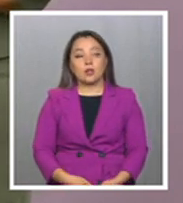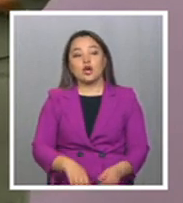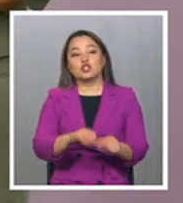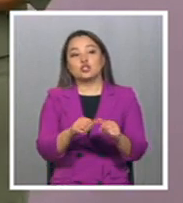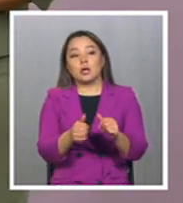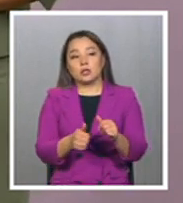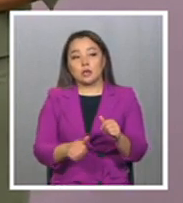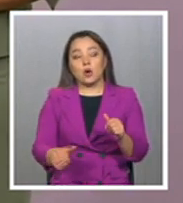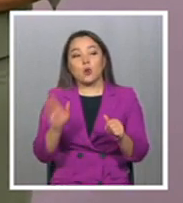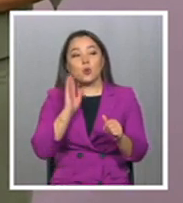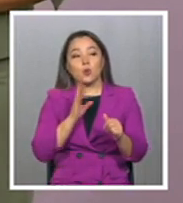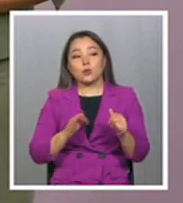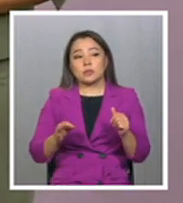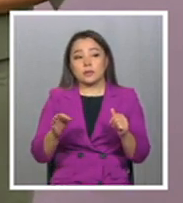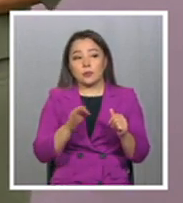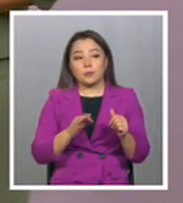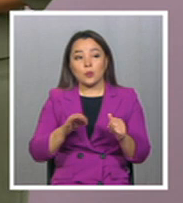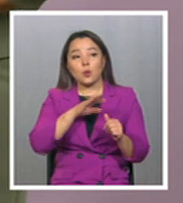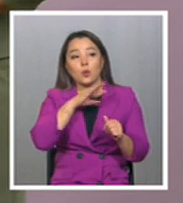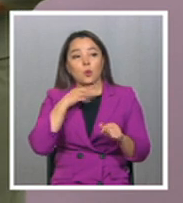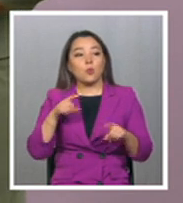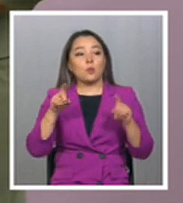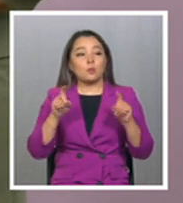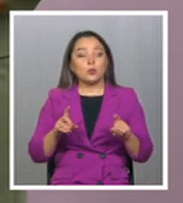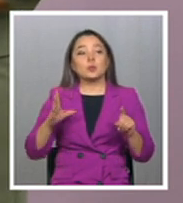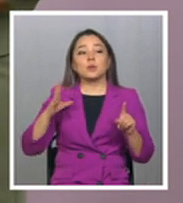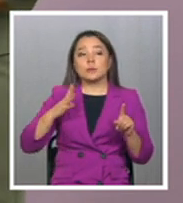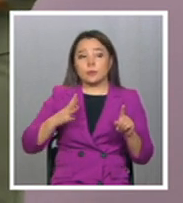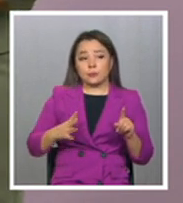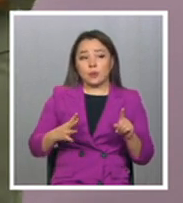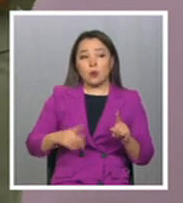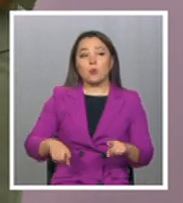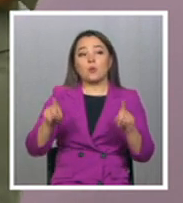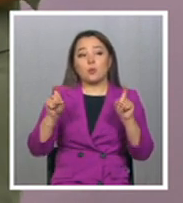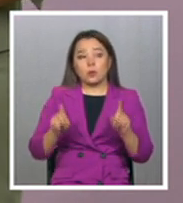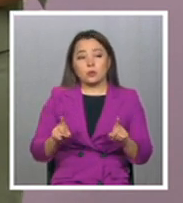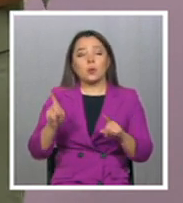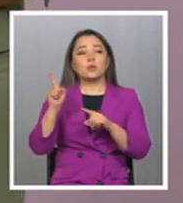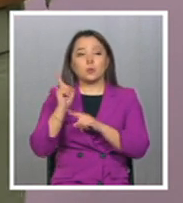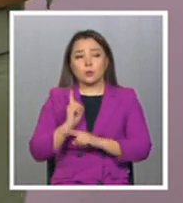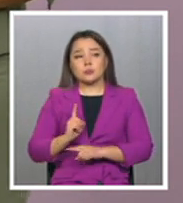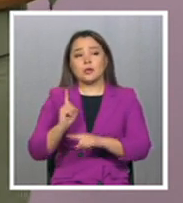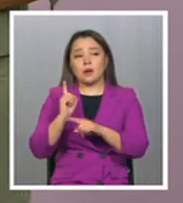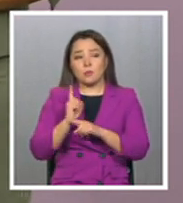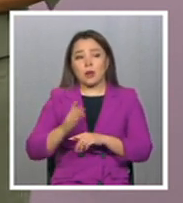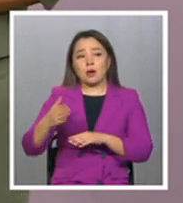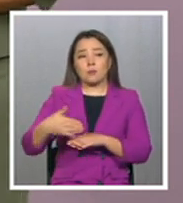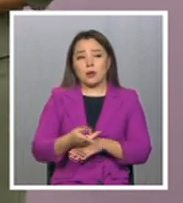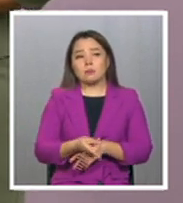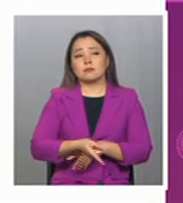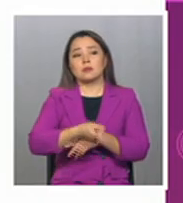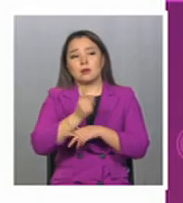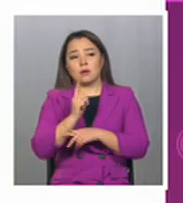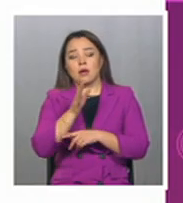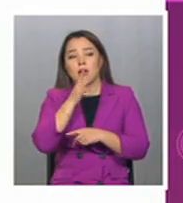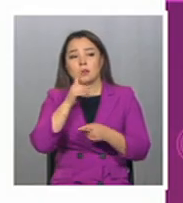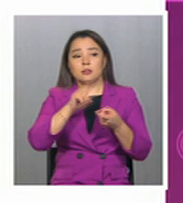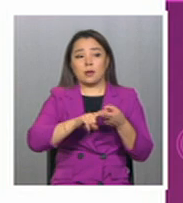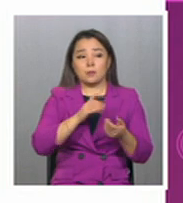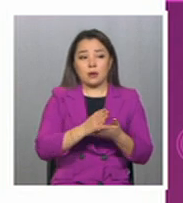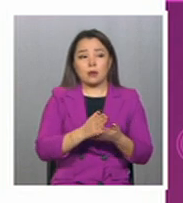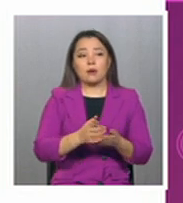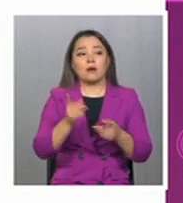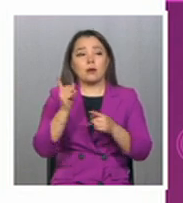Жағасында өзеннің көп отырып төземін, отырамын тосамын балық келер кезеңін.